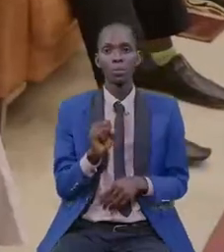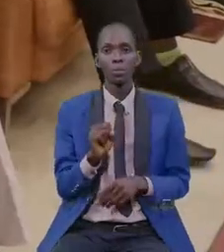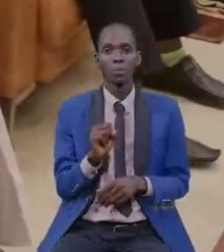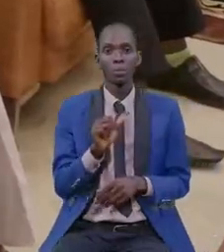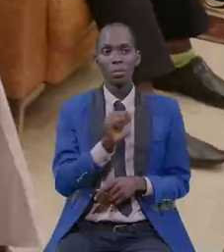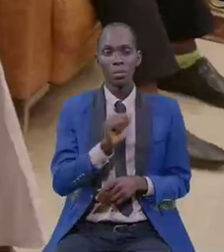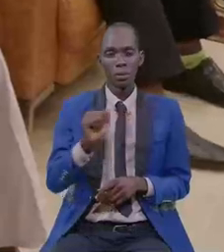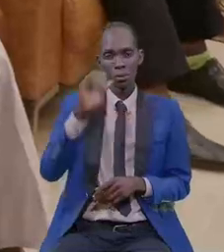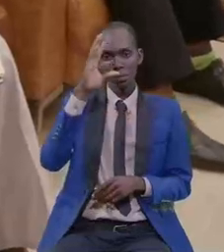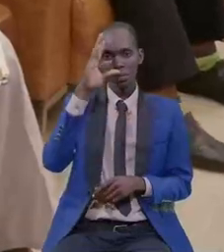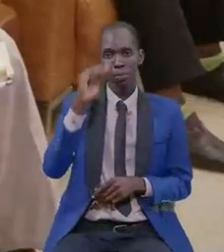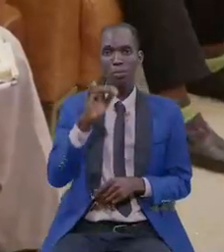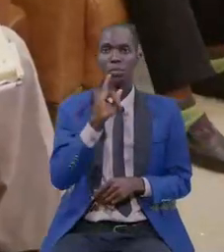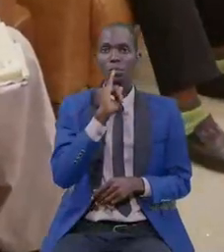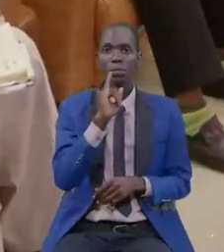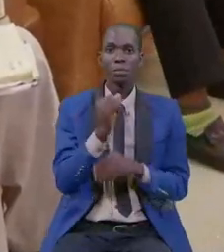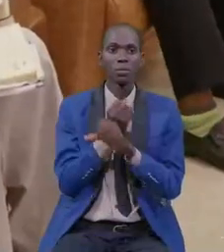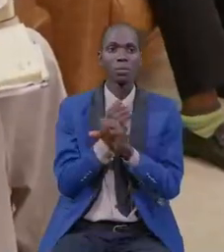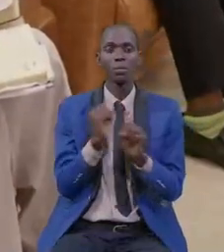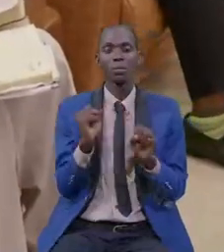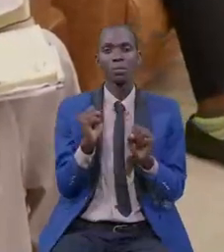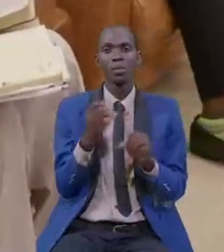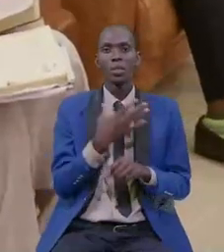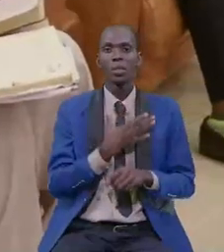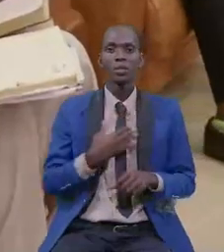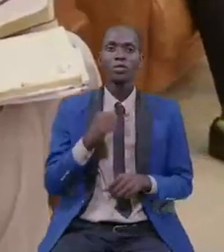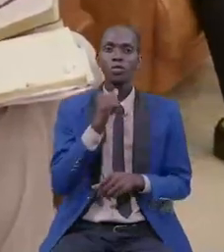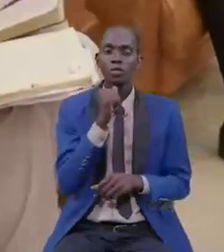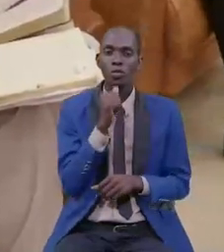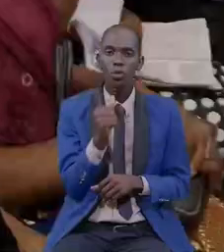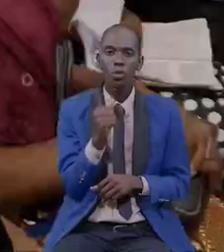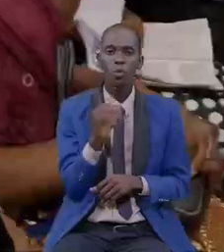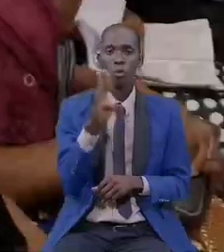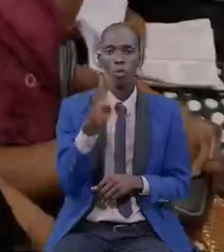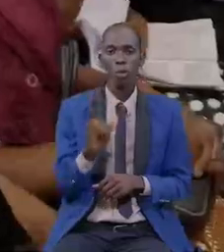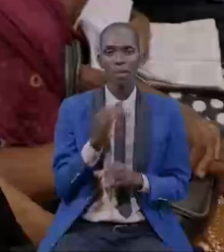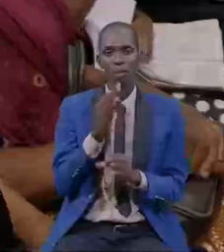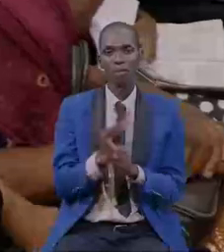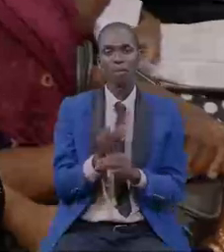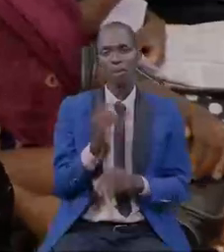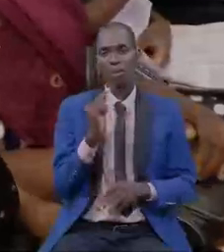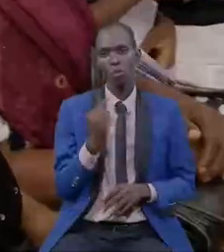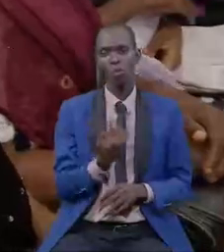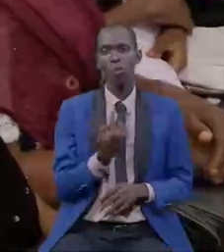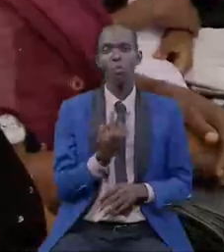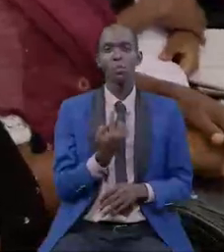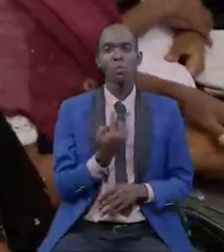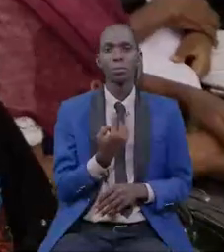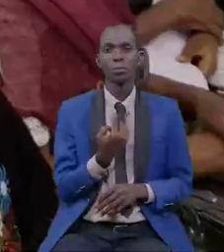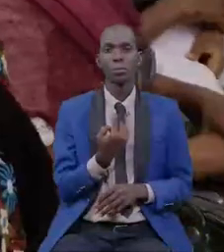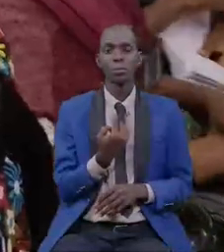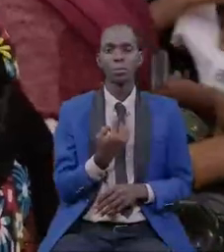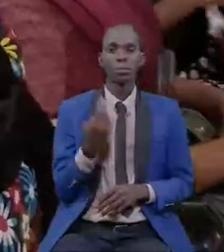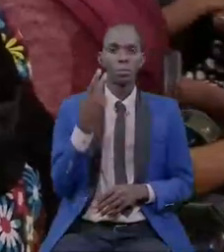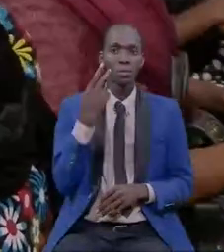justifié par les œuvres et non par la foi seulement nous